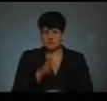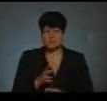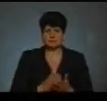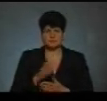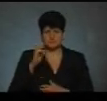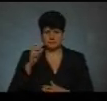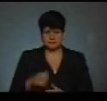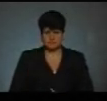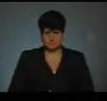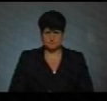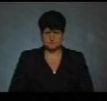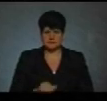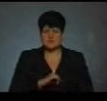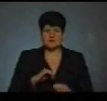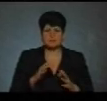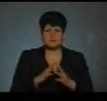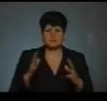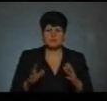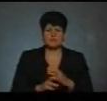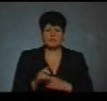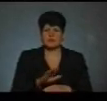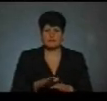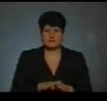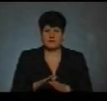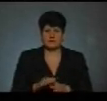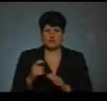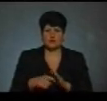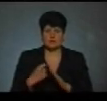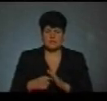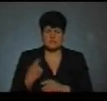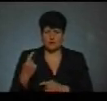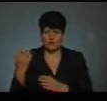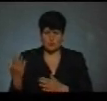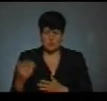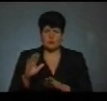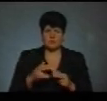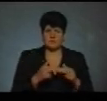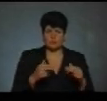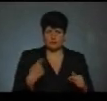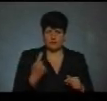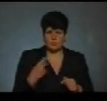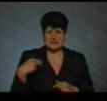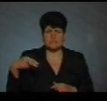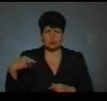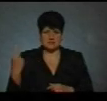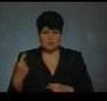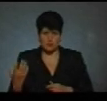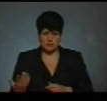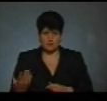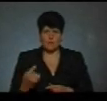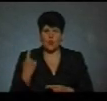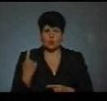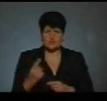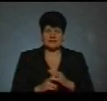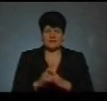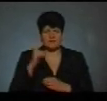богослужінь. Найбільше церков не дотримувалось карантину на Донеччині. Далі йде Дніпропетровська та Запорізька області. По одній